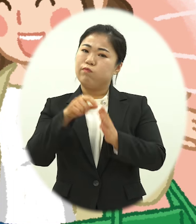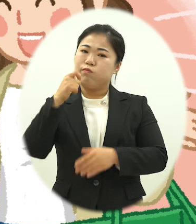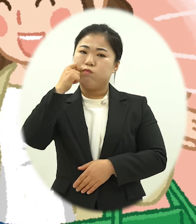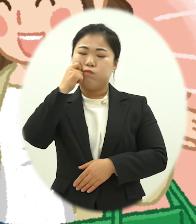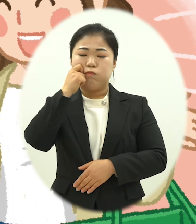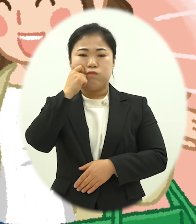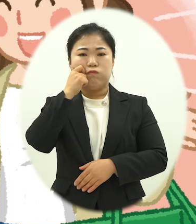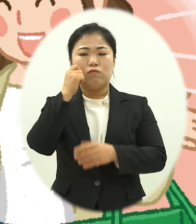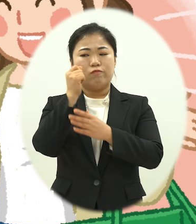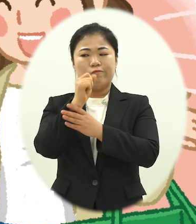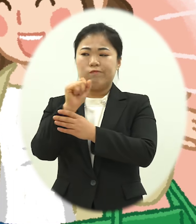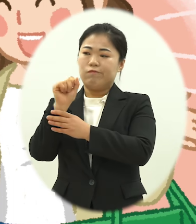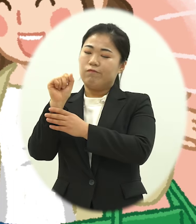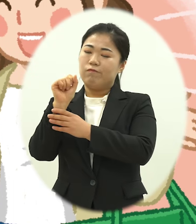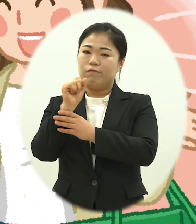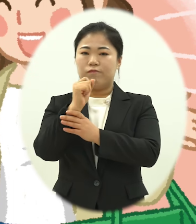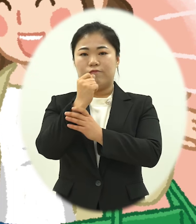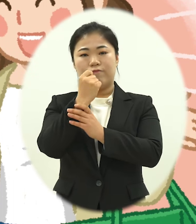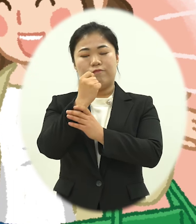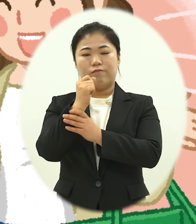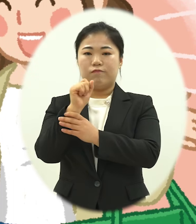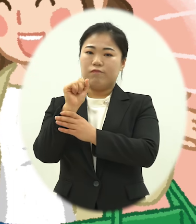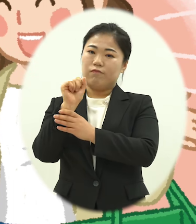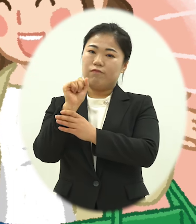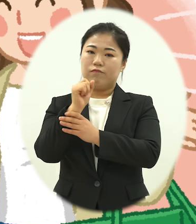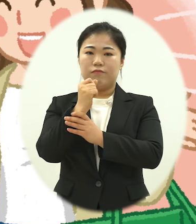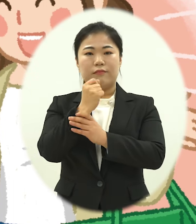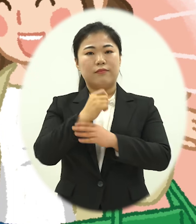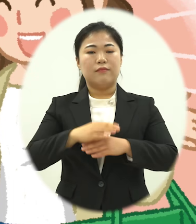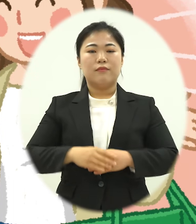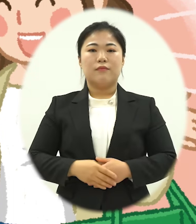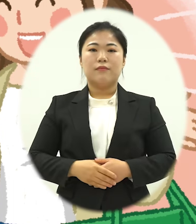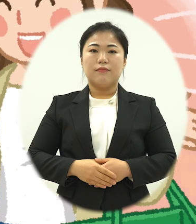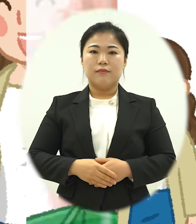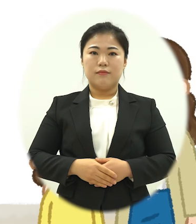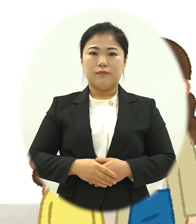못 하겠다는데 고개를 살레 살레 흔들었어요